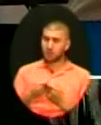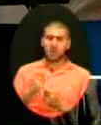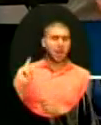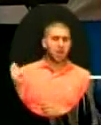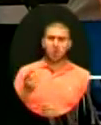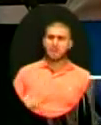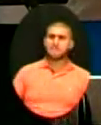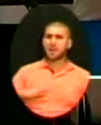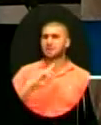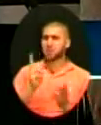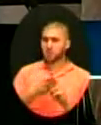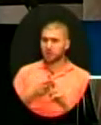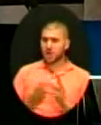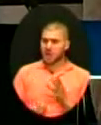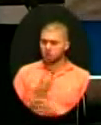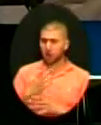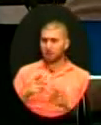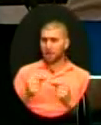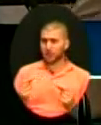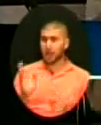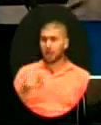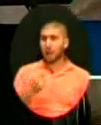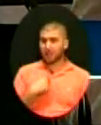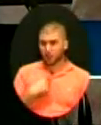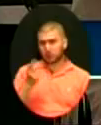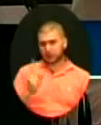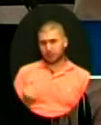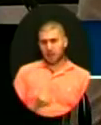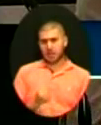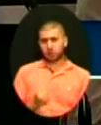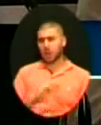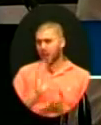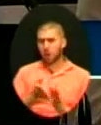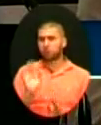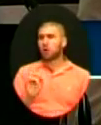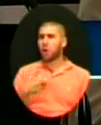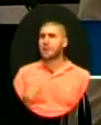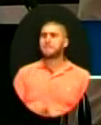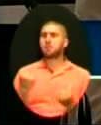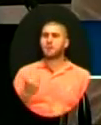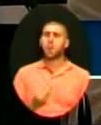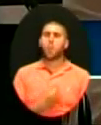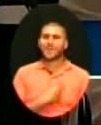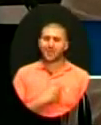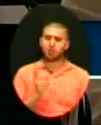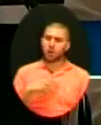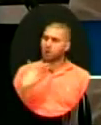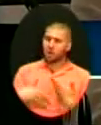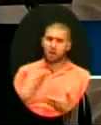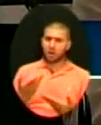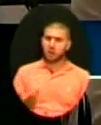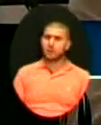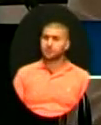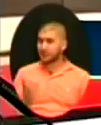לכל המערכת הבינלאומית שתשקם את הרצועה, כי גם אנחנו צריכים לעשות הכל שלא יהיה שם משבר הומניטרי שיכול להתגלגל